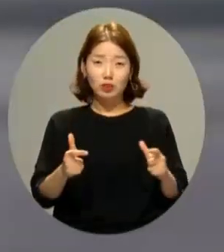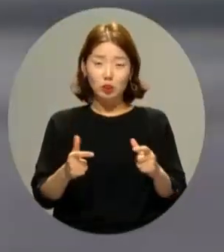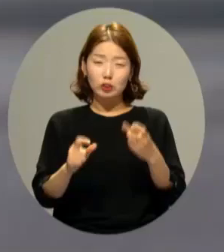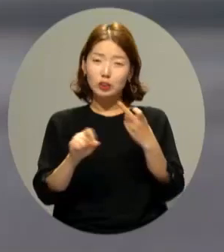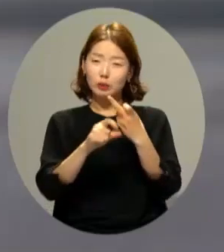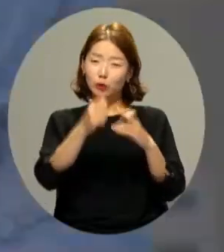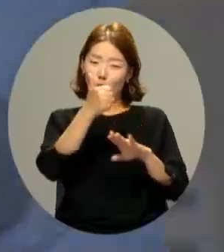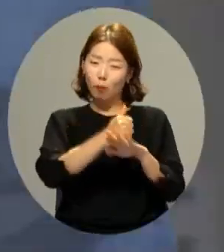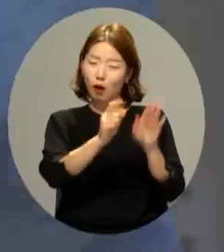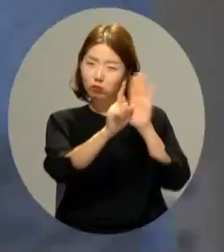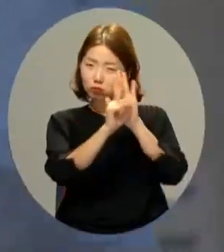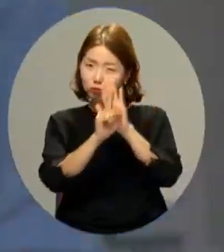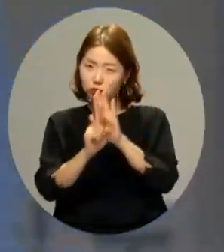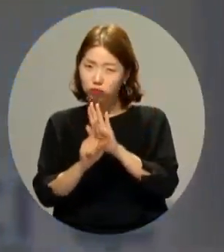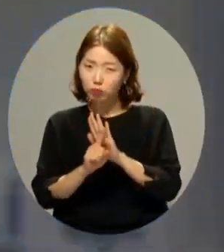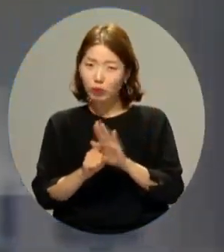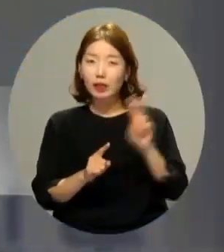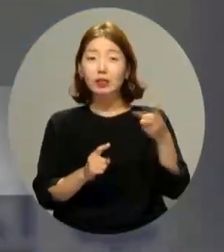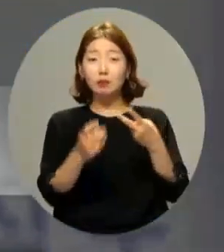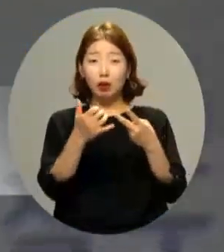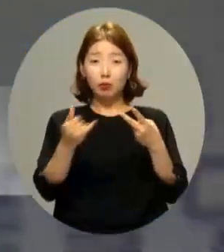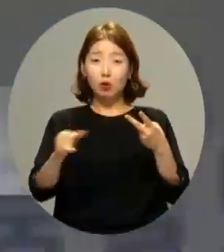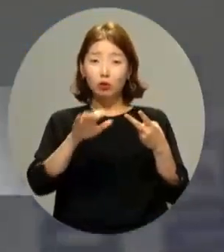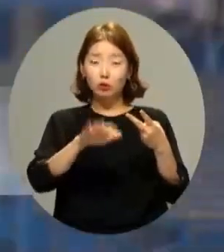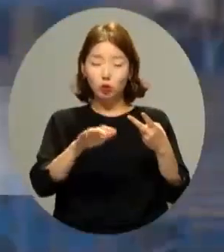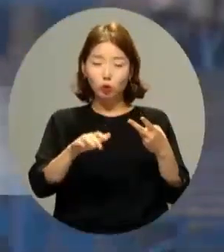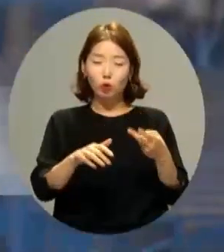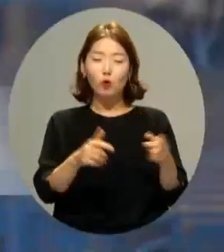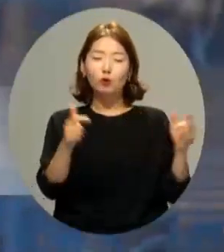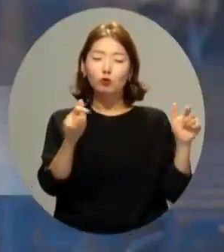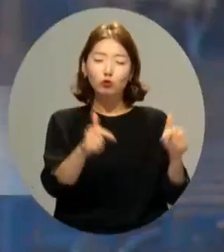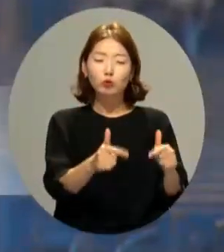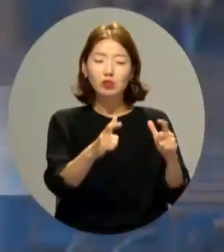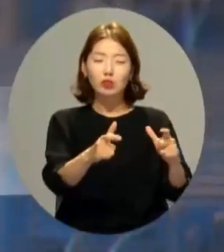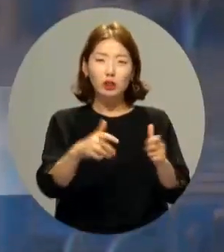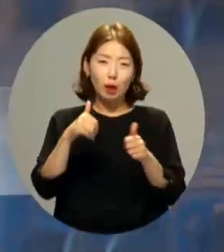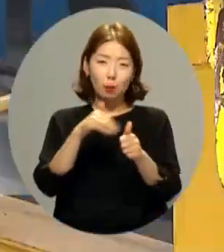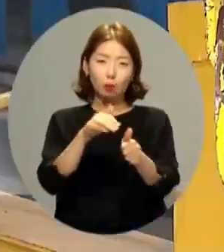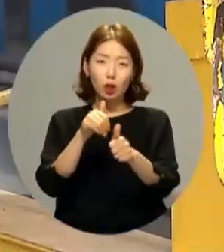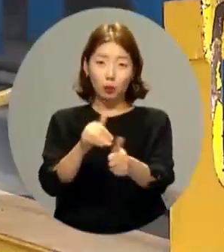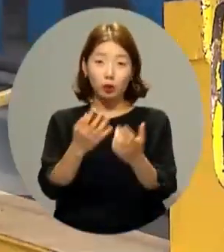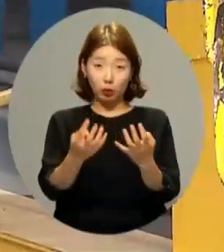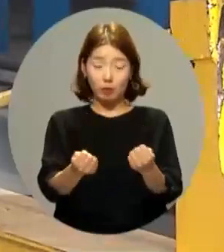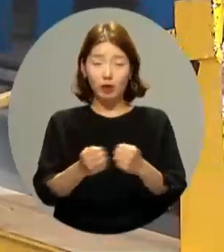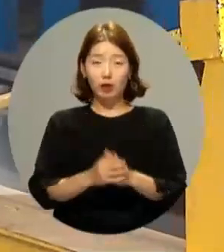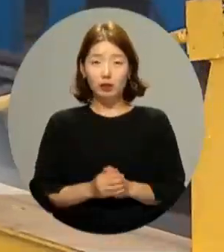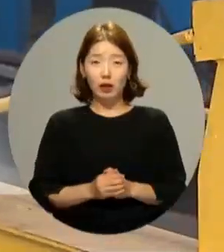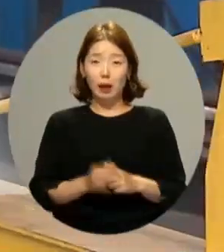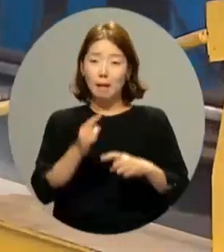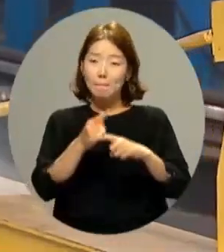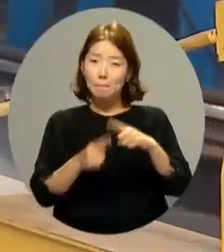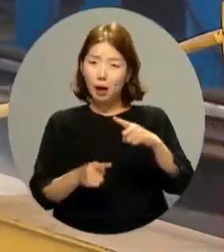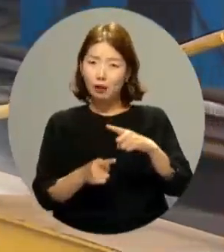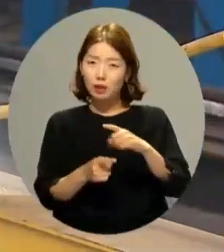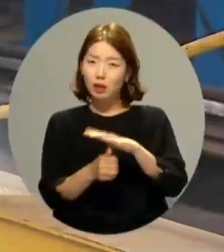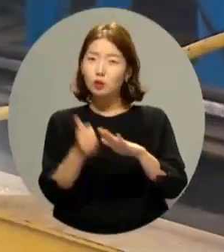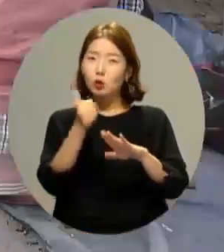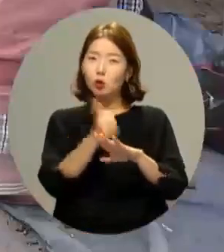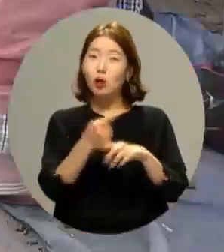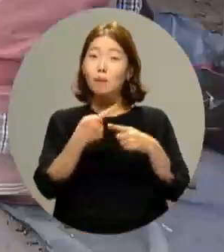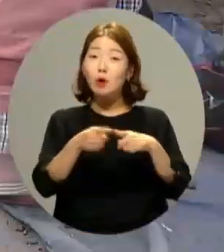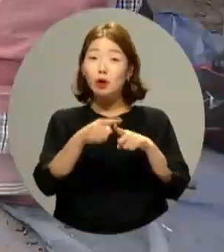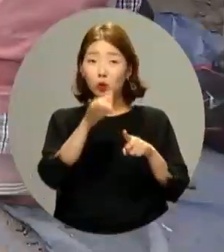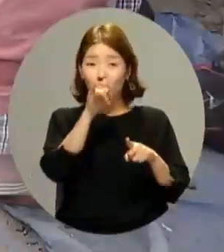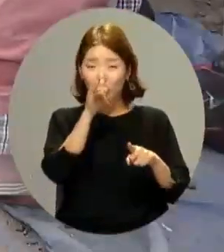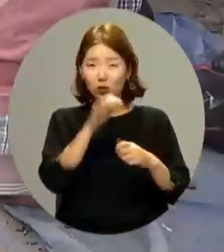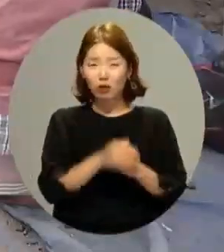지난 연말 모집을 시작해 현재 약 200명을 소멸 위기지역 산업현장에 투입했습니다 절반의 성공이라는 평가와